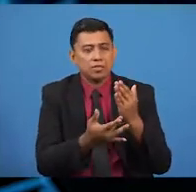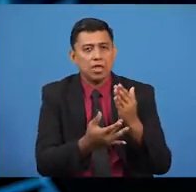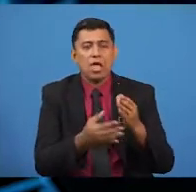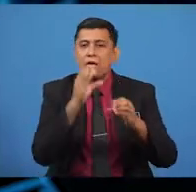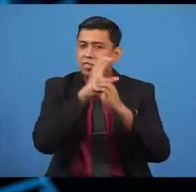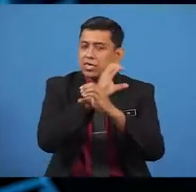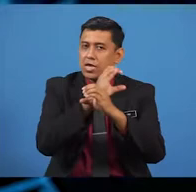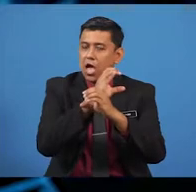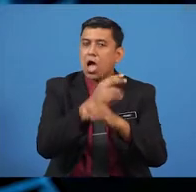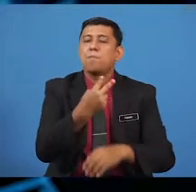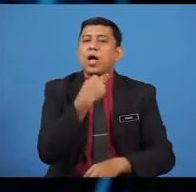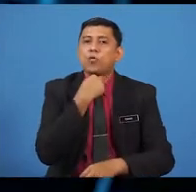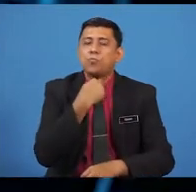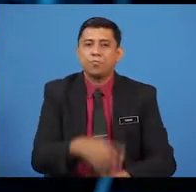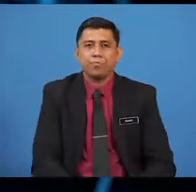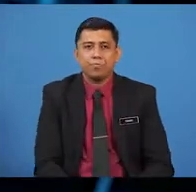untuk mencegah kehamilan.